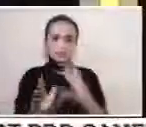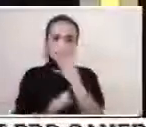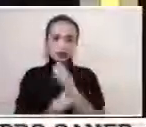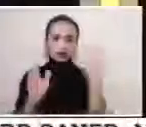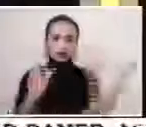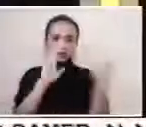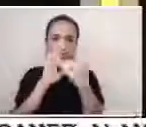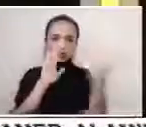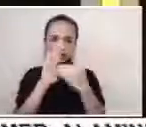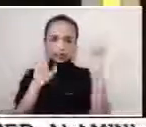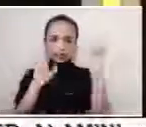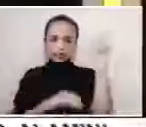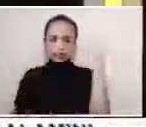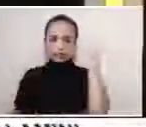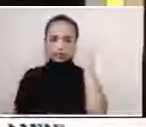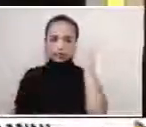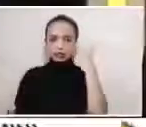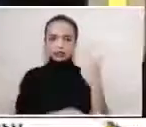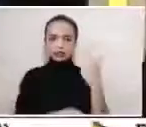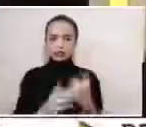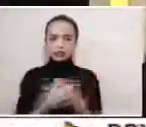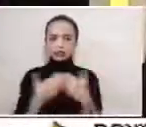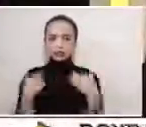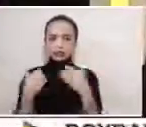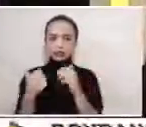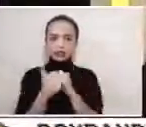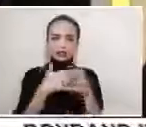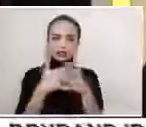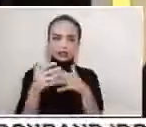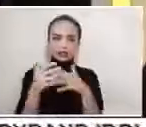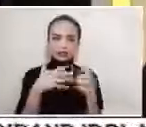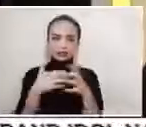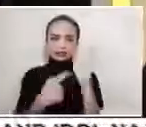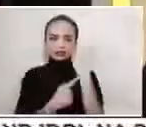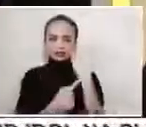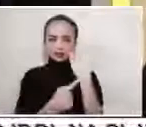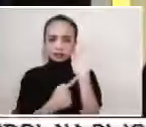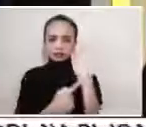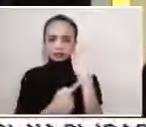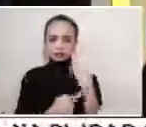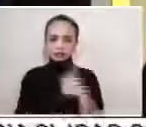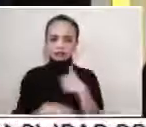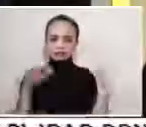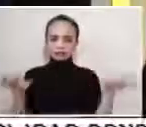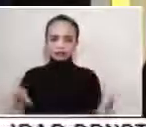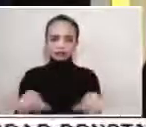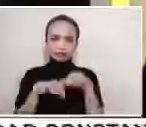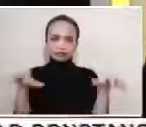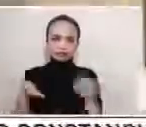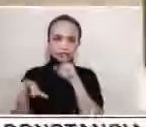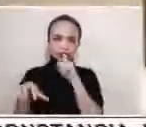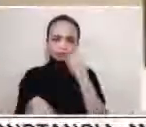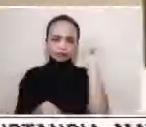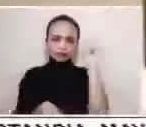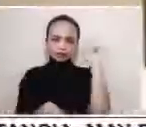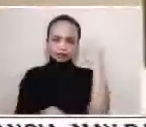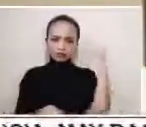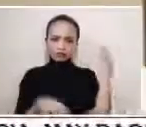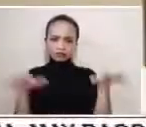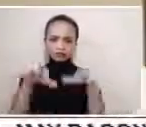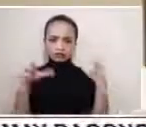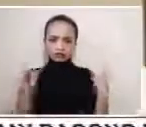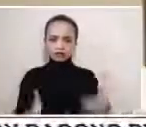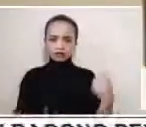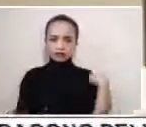Nasa 73 na ang kumpirmadong nasawi habang 19 ang nawawala dahil sa bagyong Ulysses. Sa report kagabi ni Interior and